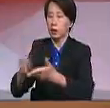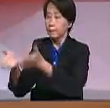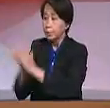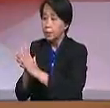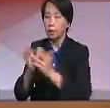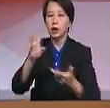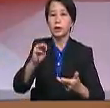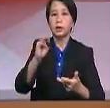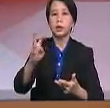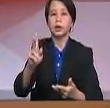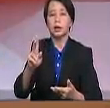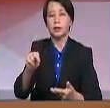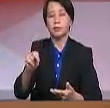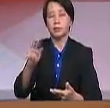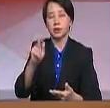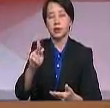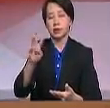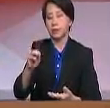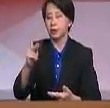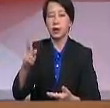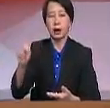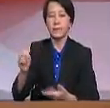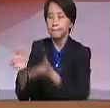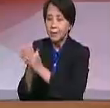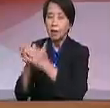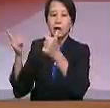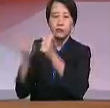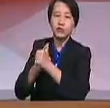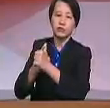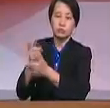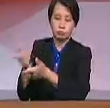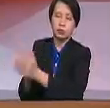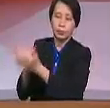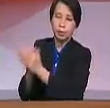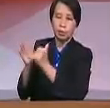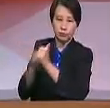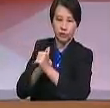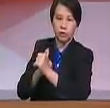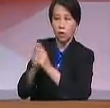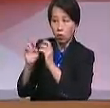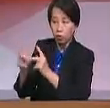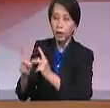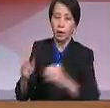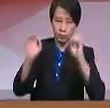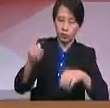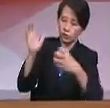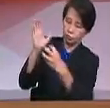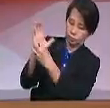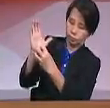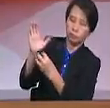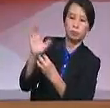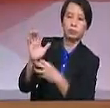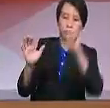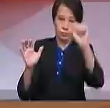nak menyusahkan, tapi kita tak mahu ada pihak yang menyalahgunakan logo